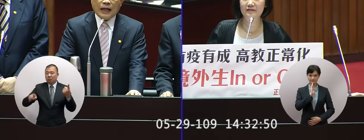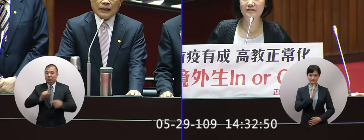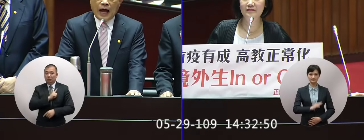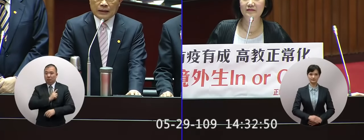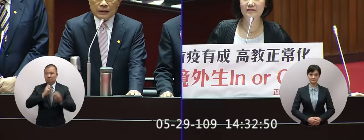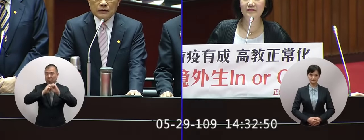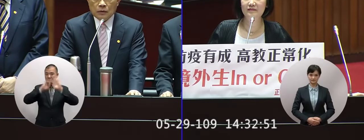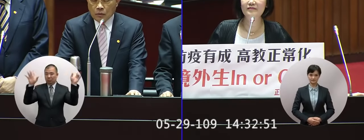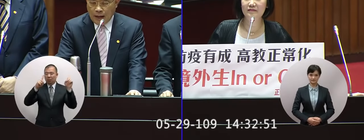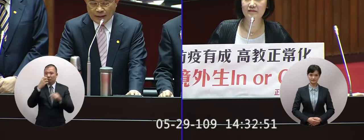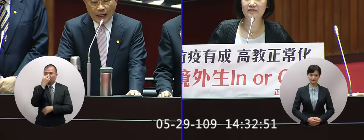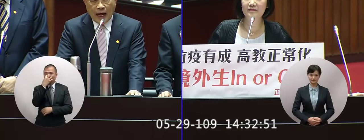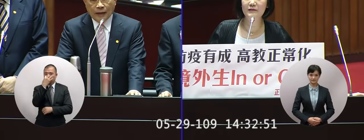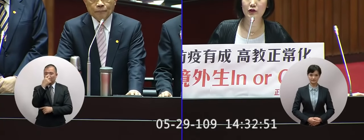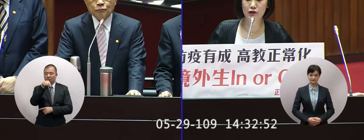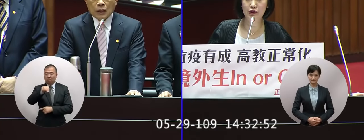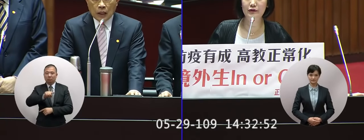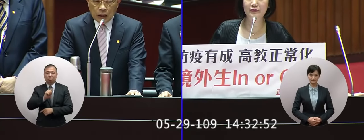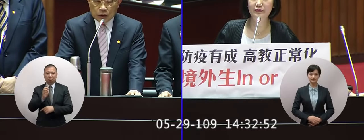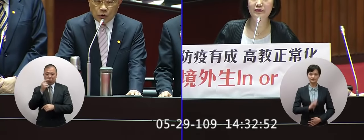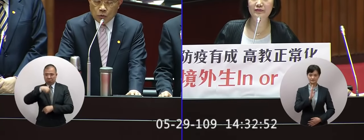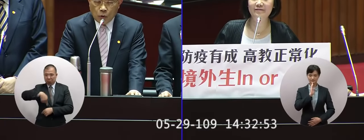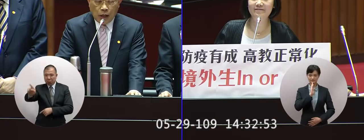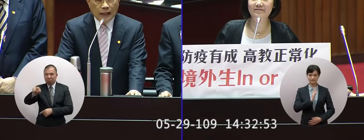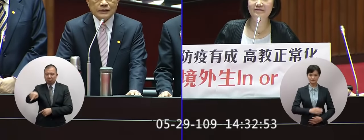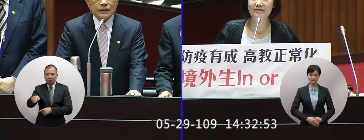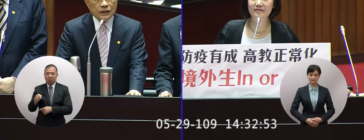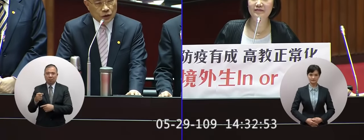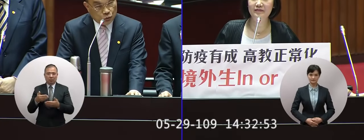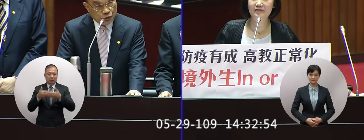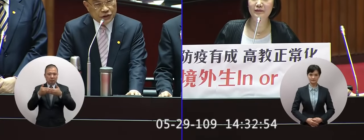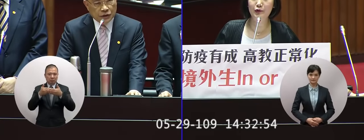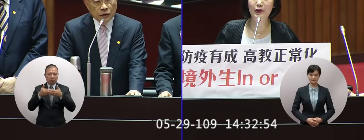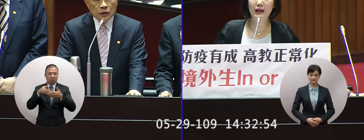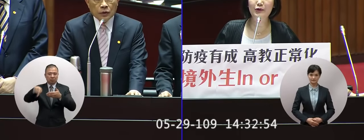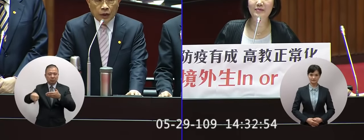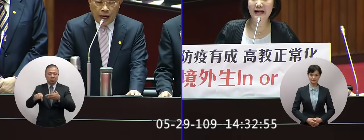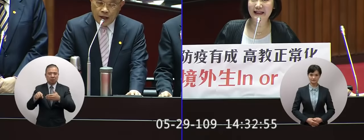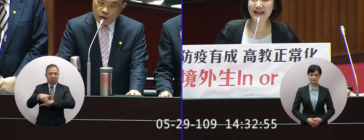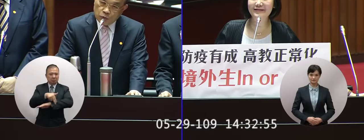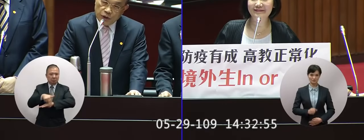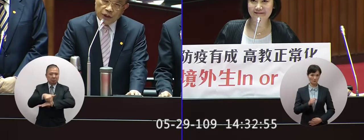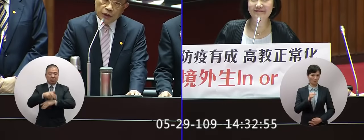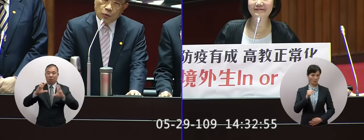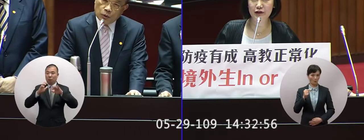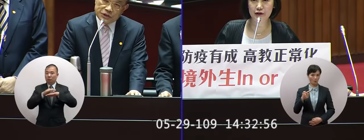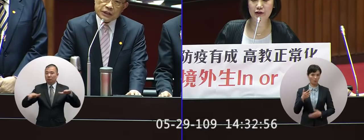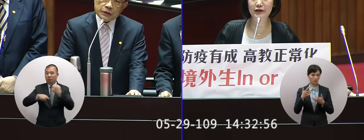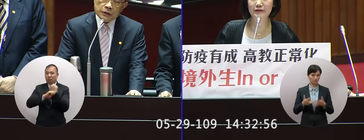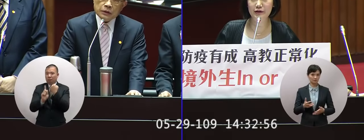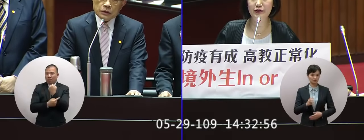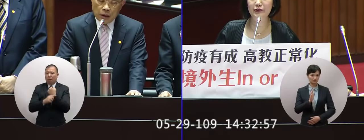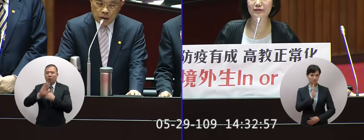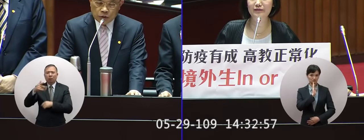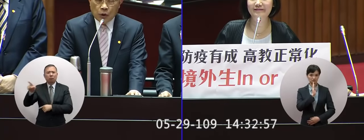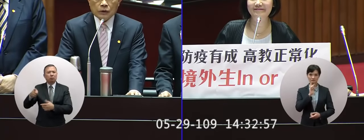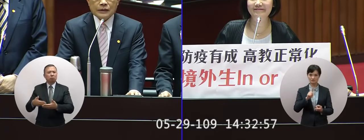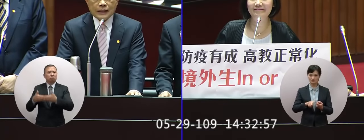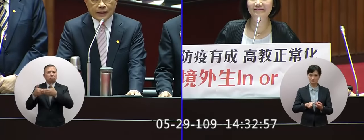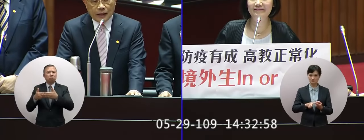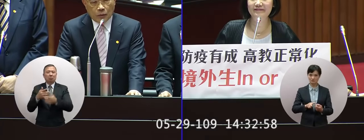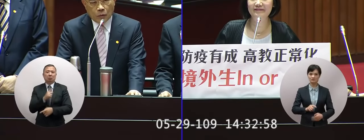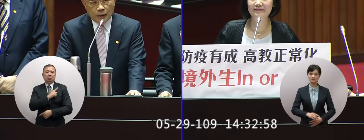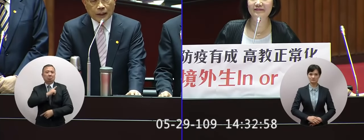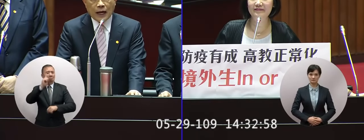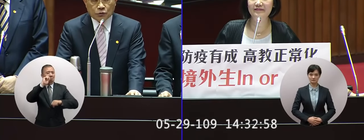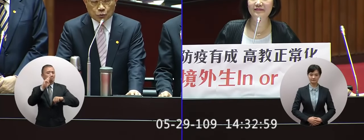都大大的反弹， 是 而中国还是一意孤行， 越来越 孤立于国际， 是 而从